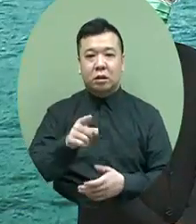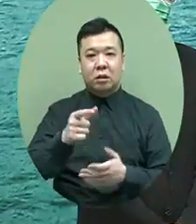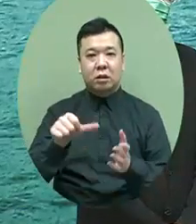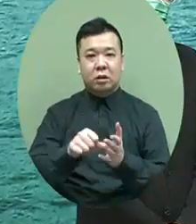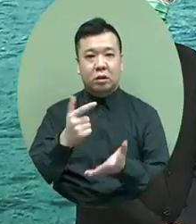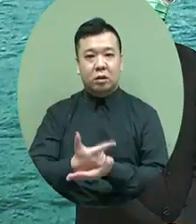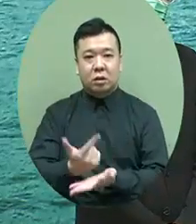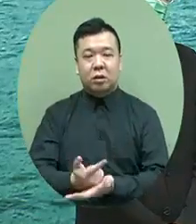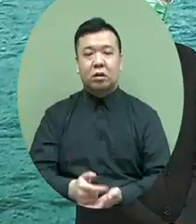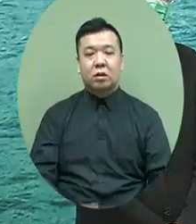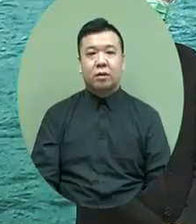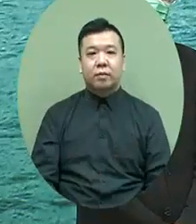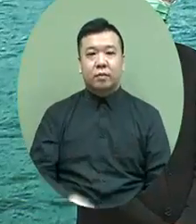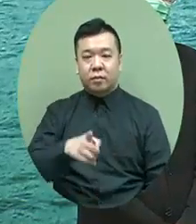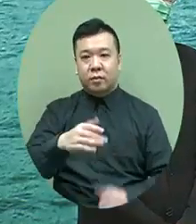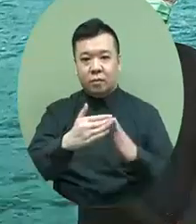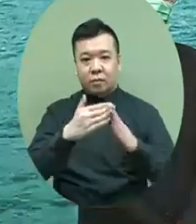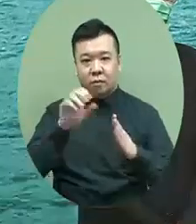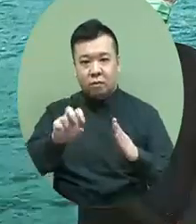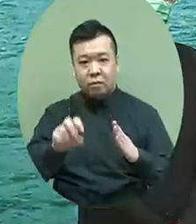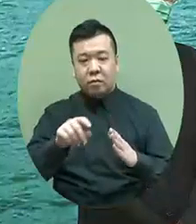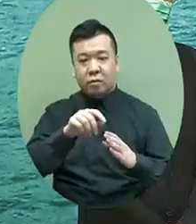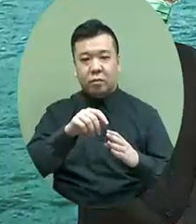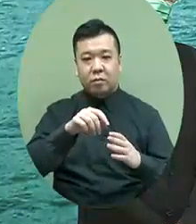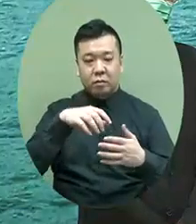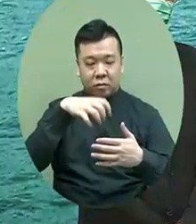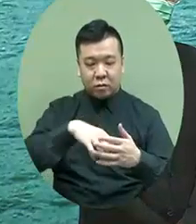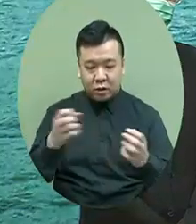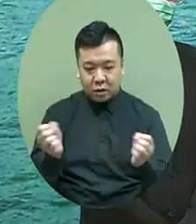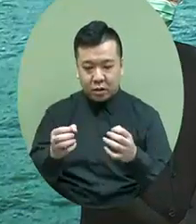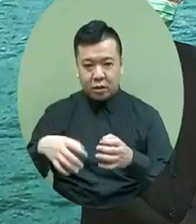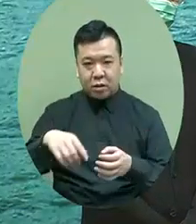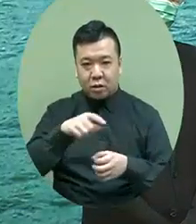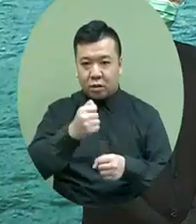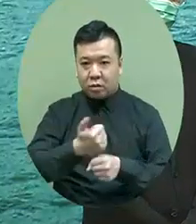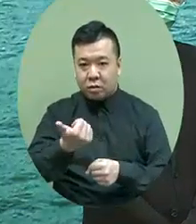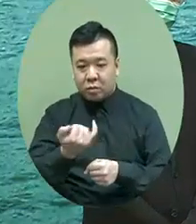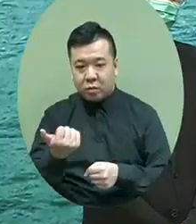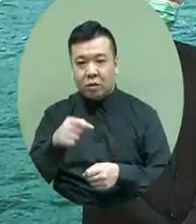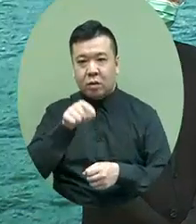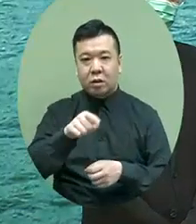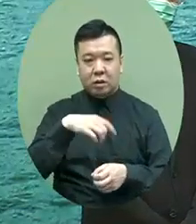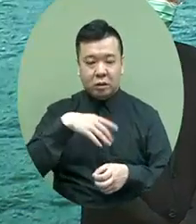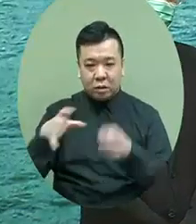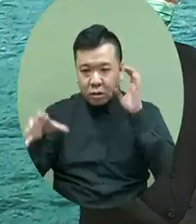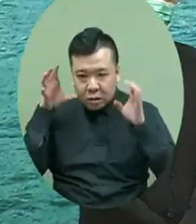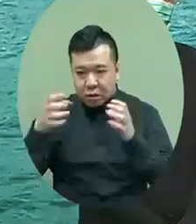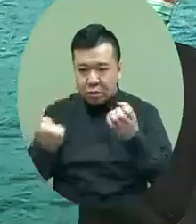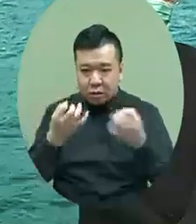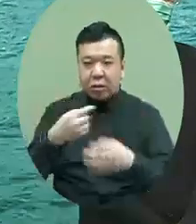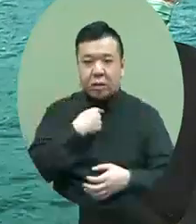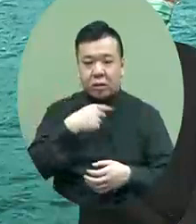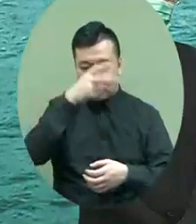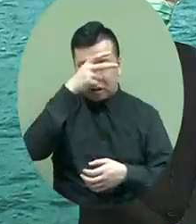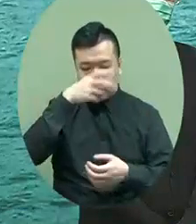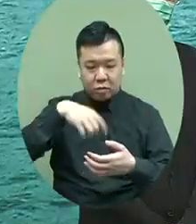個舒緩，呢個係最緊要嘅。咁當然我哋喺局裡面會繼續去討論，都希望咧點樣可以做得成咧？呢個我諗係要聽持